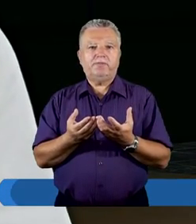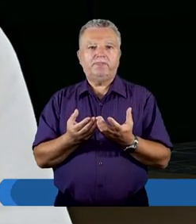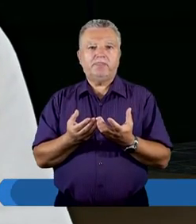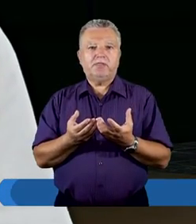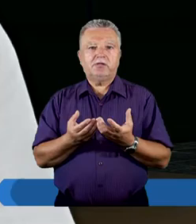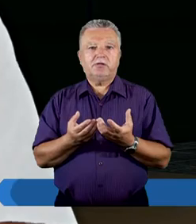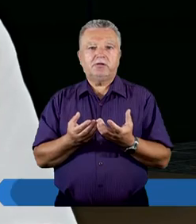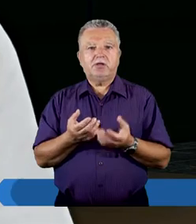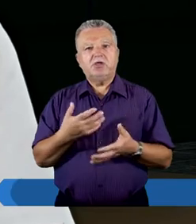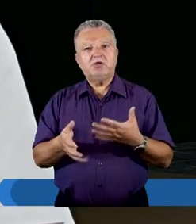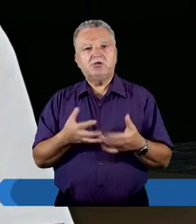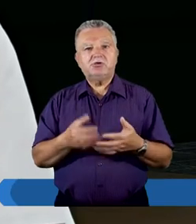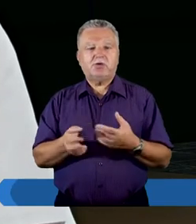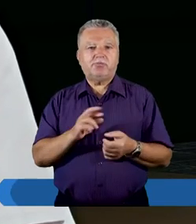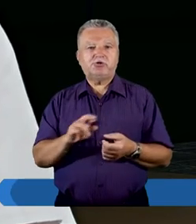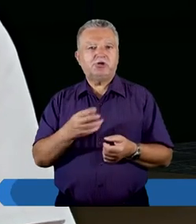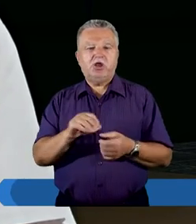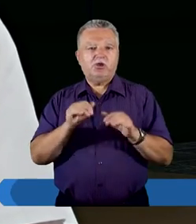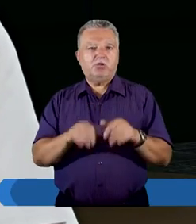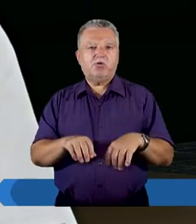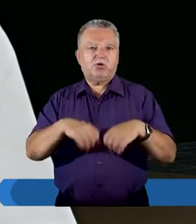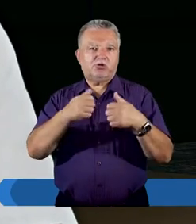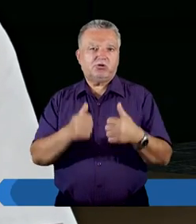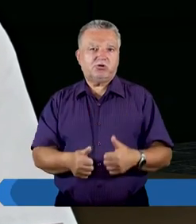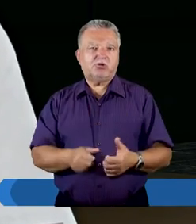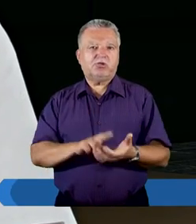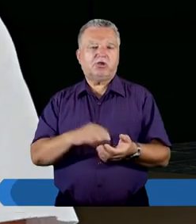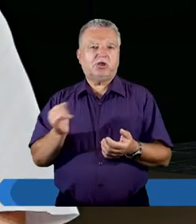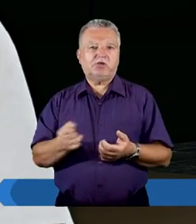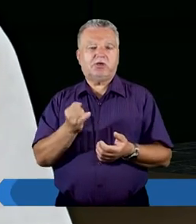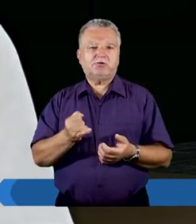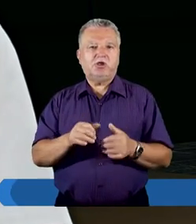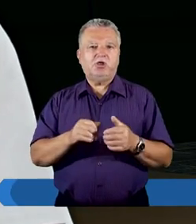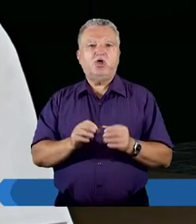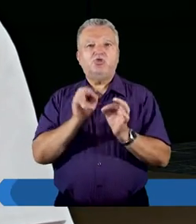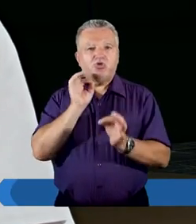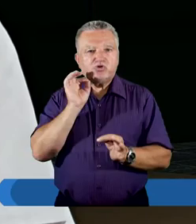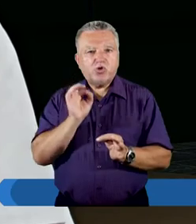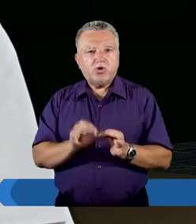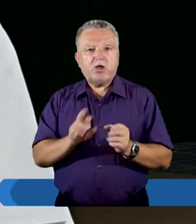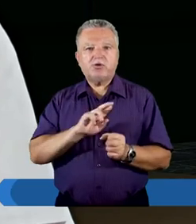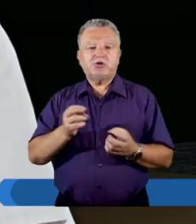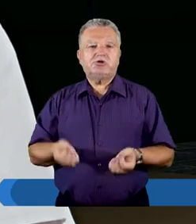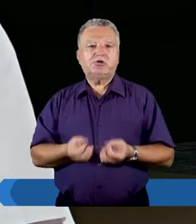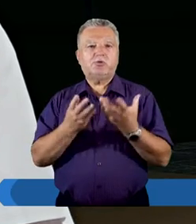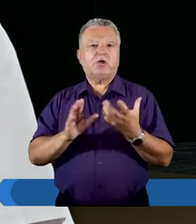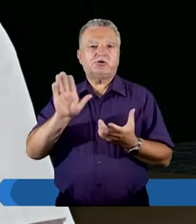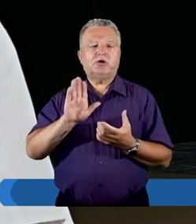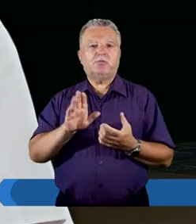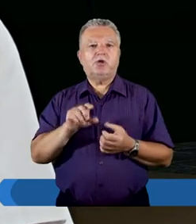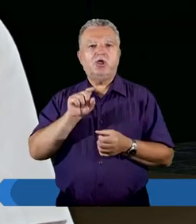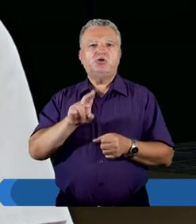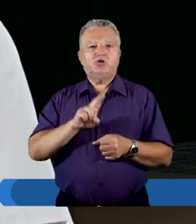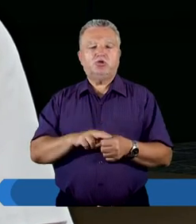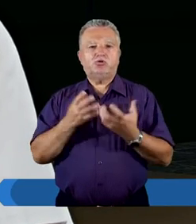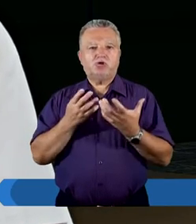wadliwe rzeczy, no więc to nie może się ostać na zawsze. Doskonałą rzecz musi stworzyć Bóg, a więc On stworzy to wszystko. Ci, którzy chcieliby na